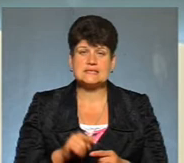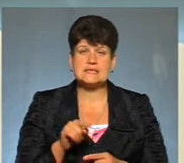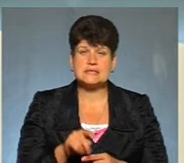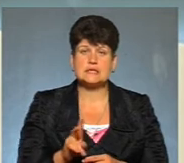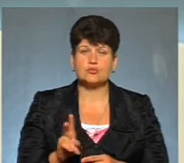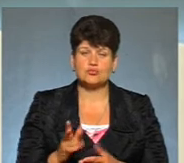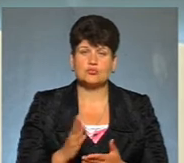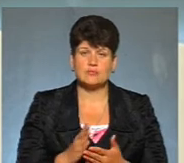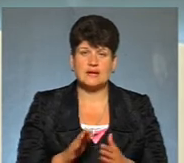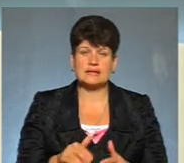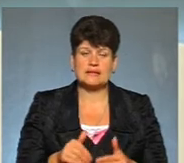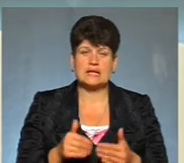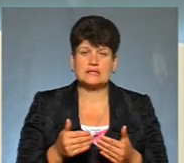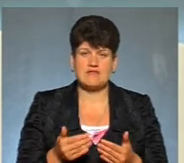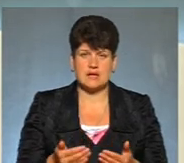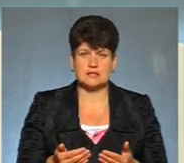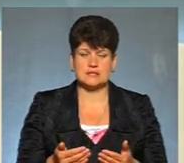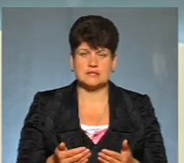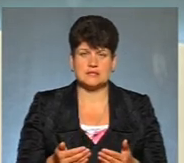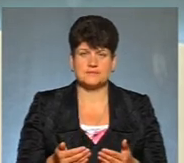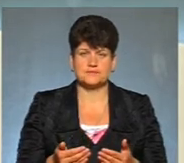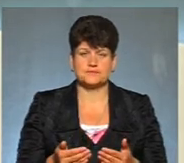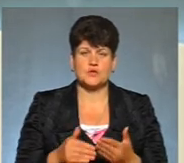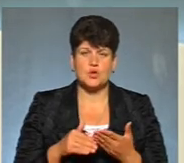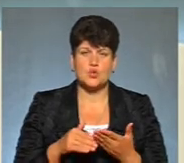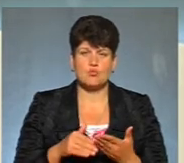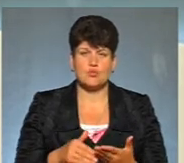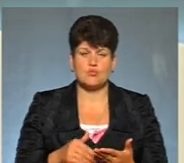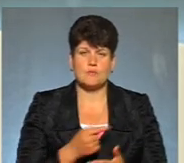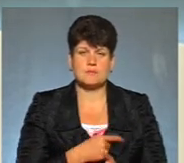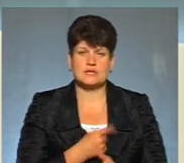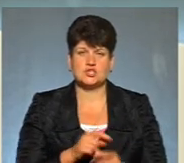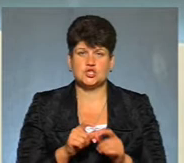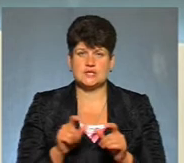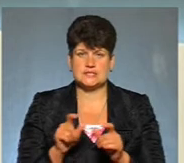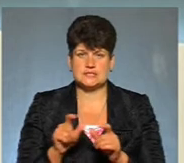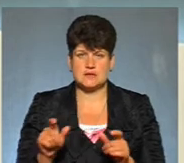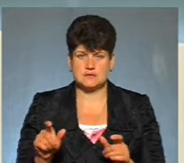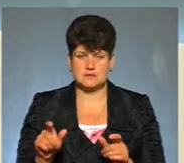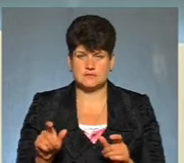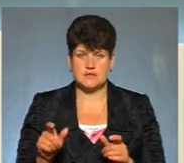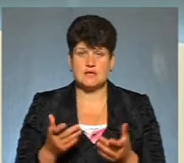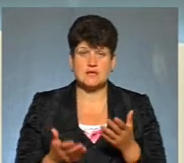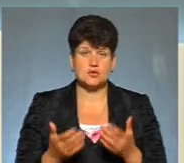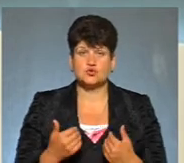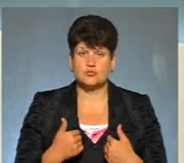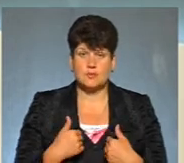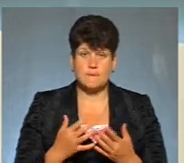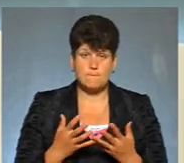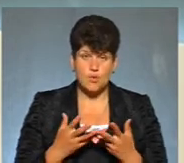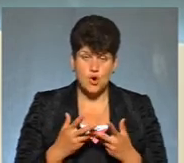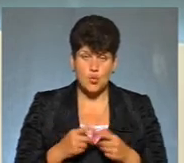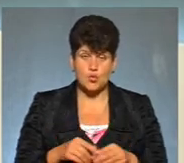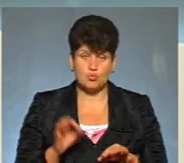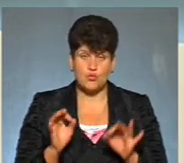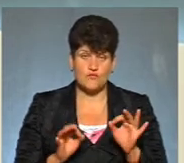має надаватися саме допомога в медичних закладах, шпиталях. Якщо ми порахуємо